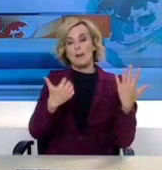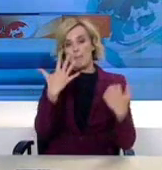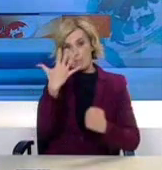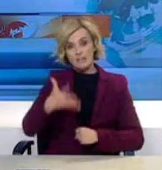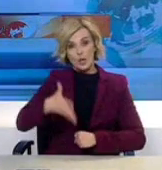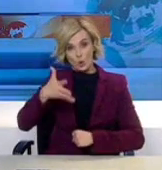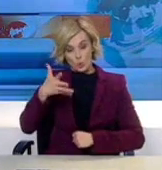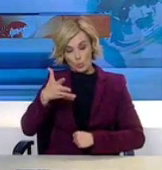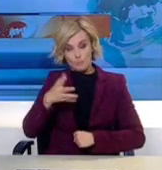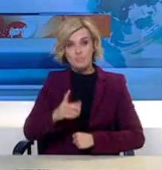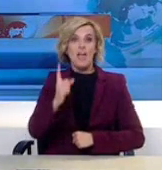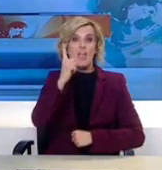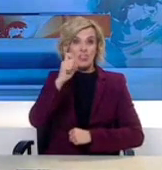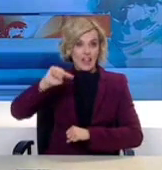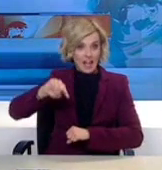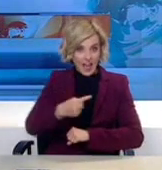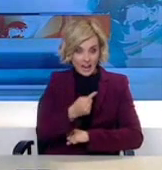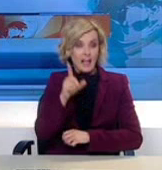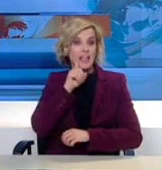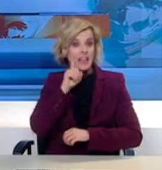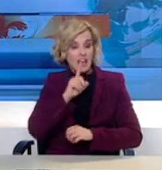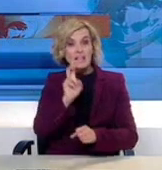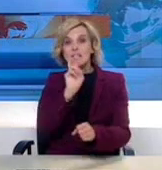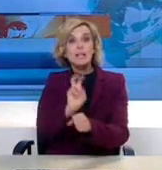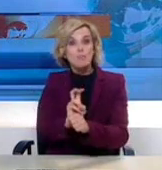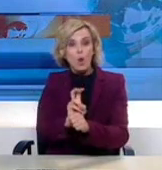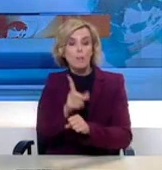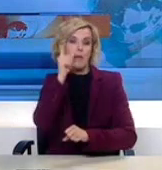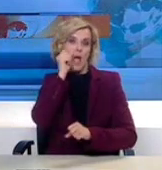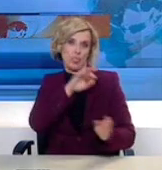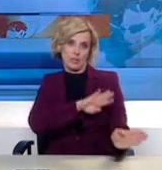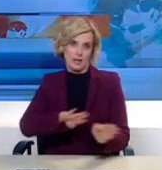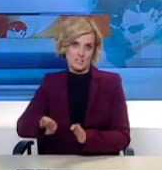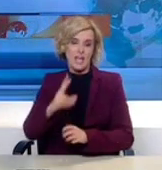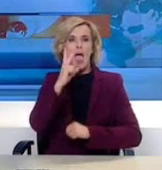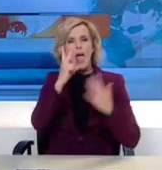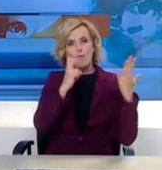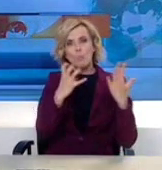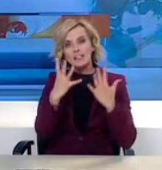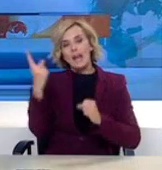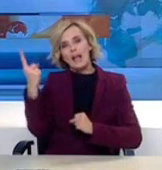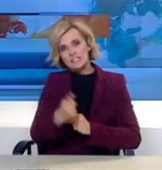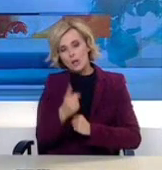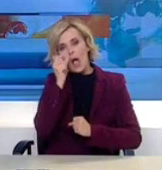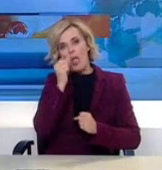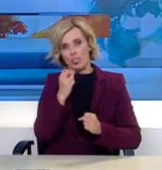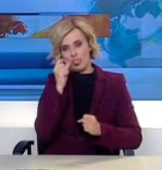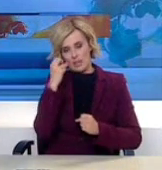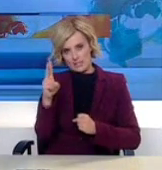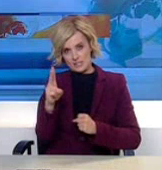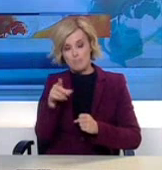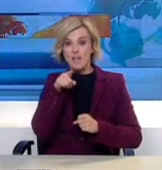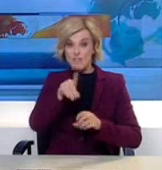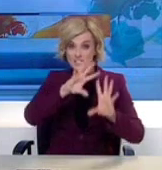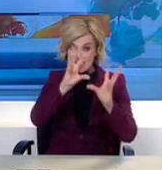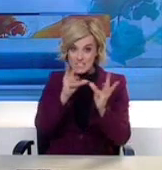είναι γυναίκες και οι υπόλοιποι άνδρες, δηλαδή περίπου το 79% είναι άνδρες. Το 71% έχει υποκείμενο νόσημα